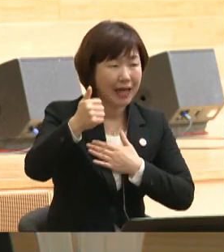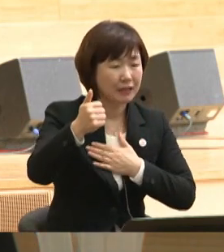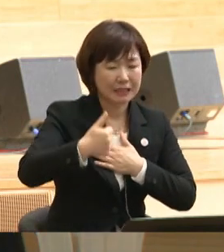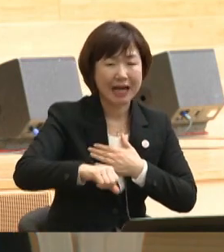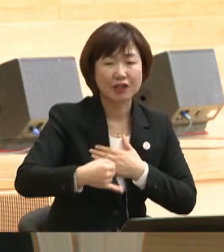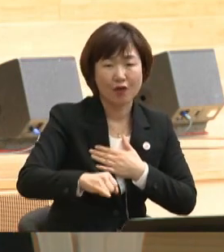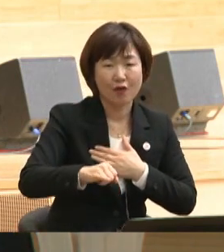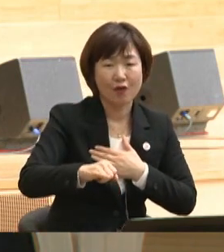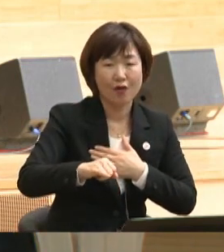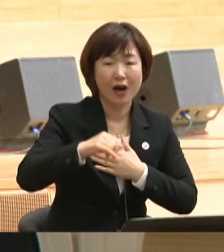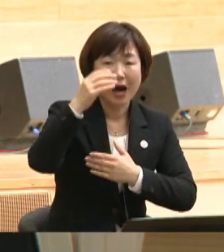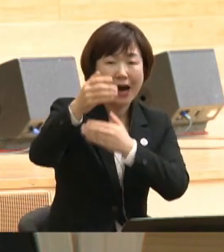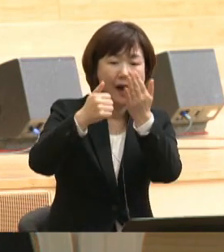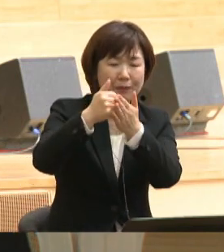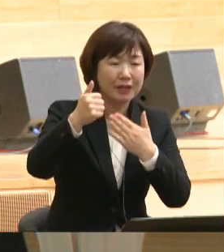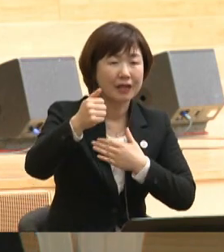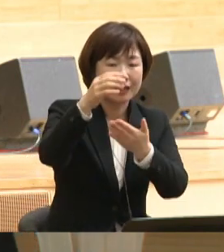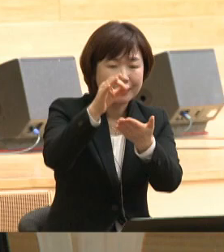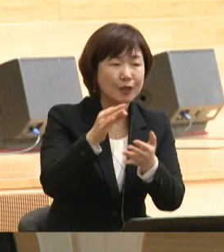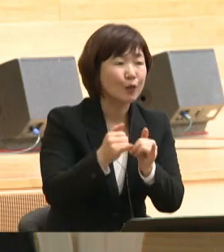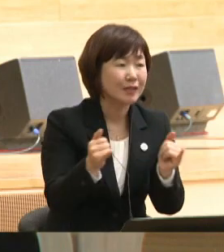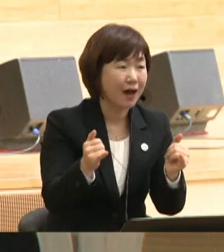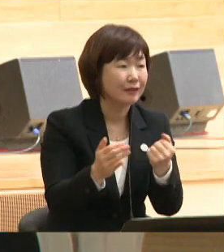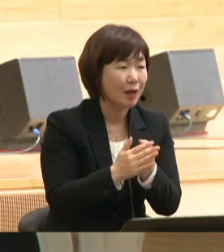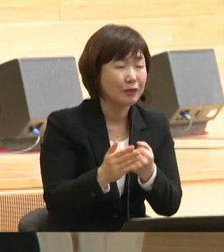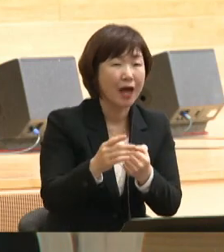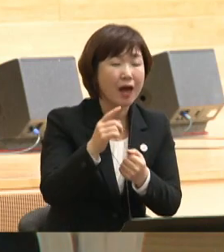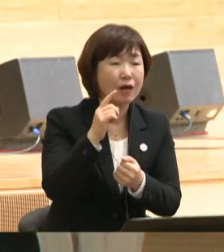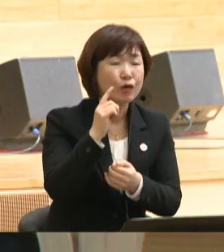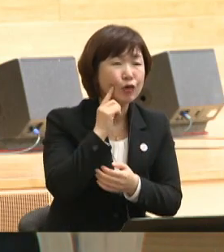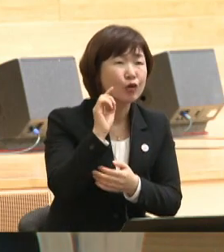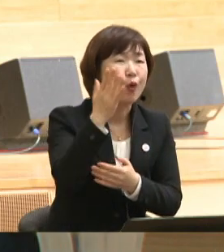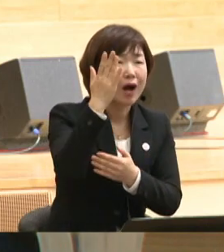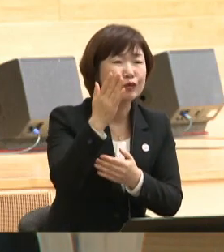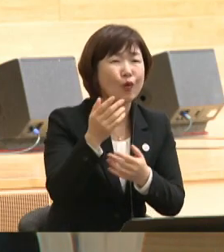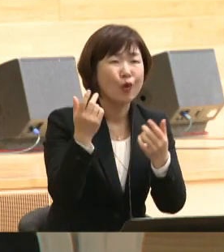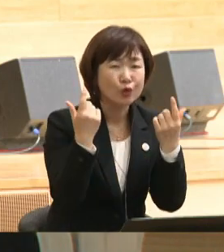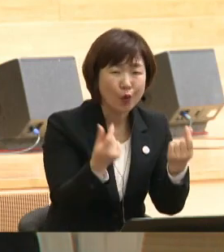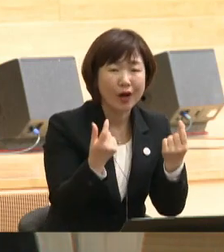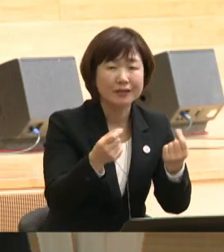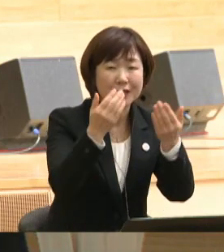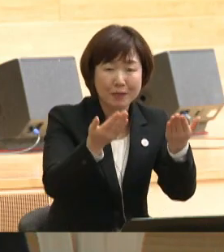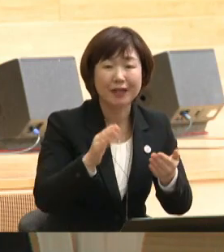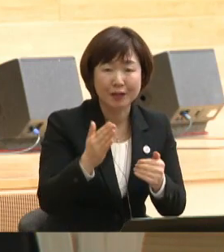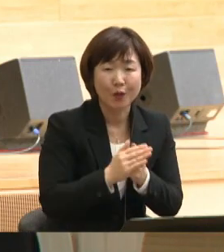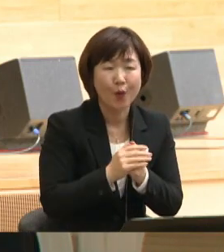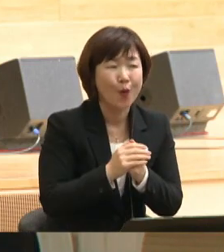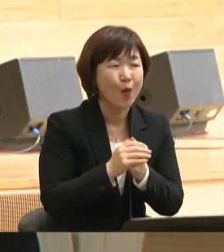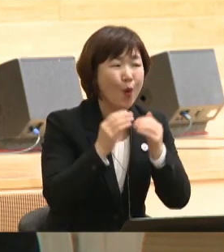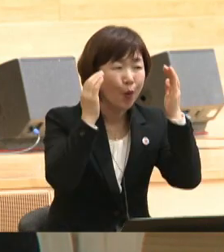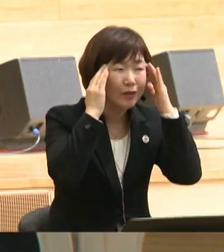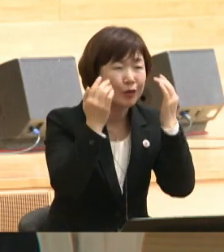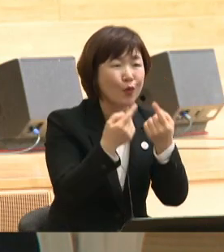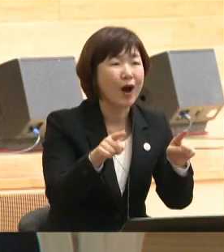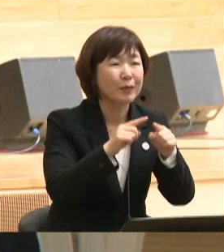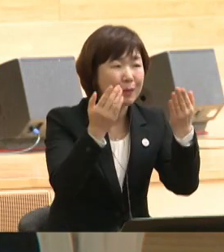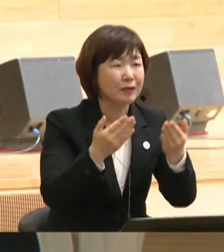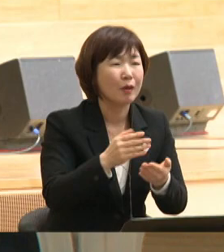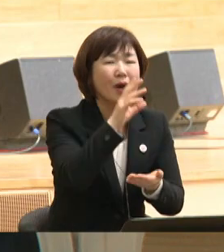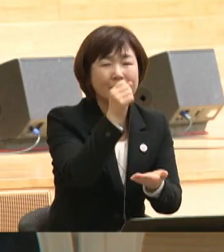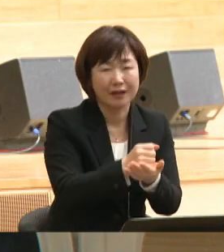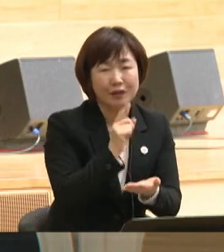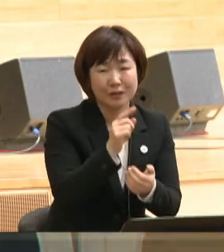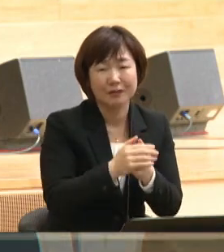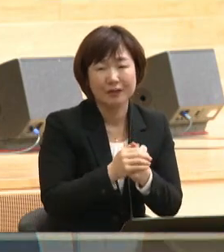하나님의 상속자이기 때문에 그 영광도 그 고난도 함께 받아야 한다는 것입니다 그리고